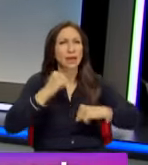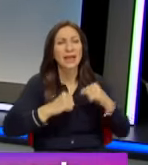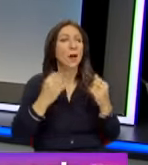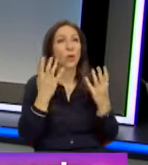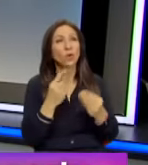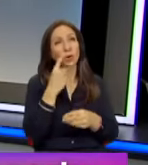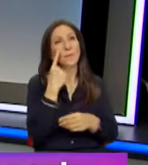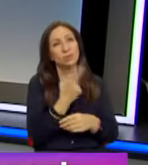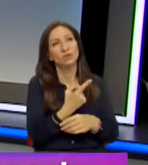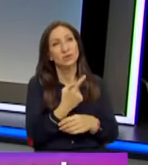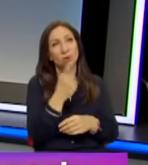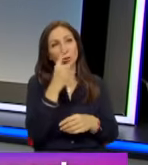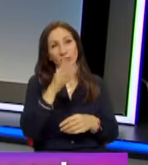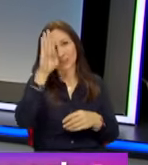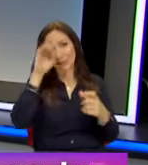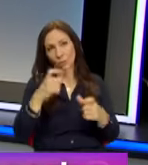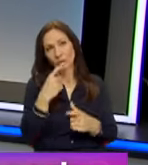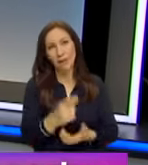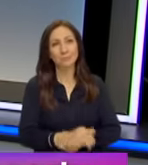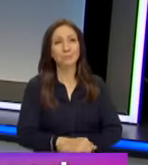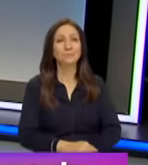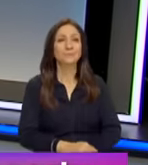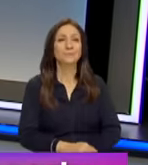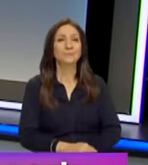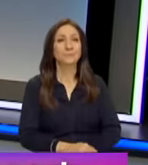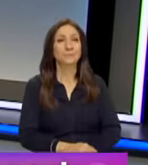etti ona da bakacağız. Önce İstanbul diyelim.